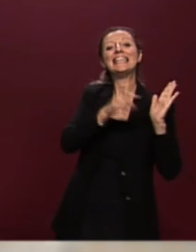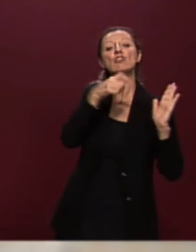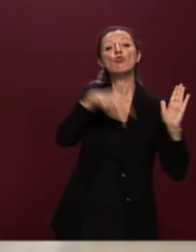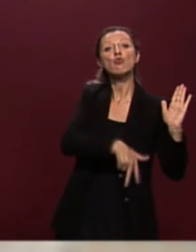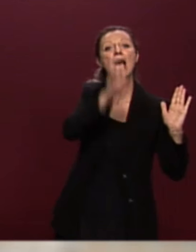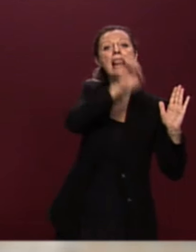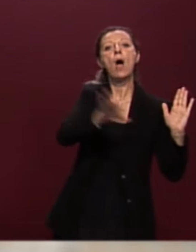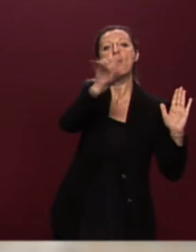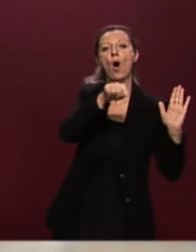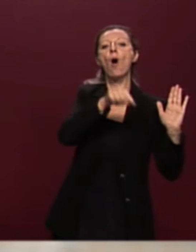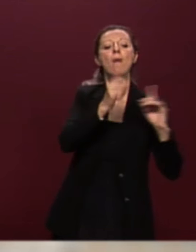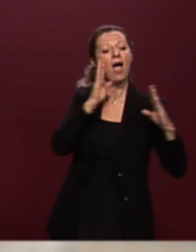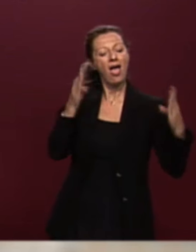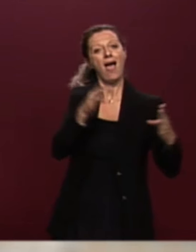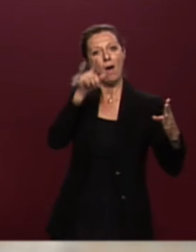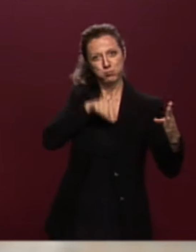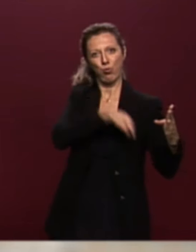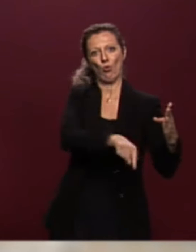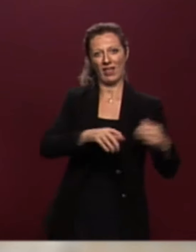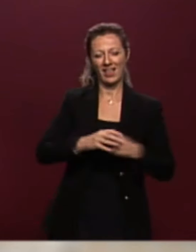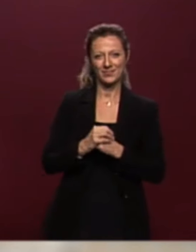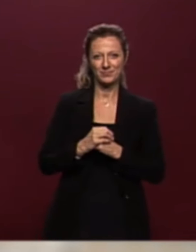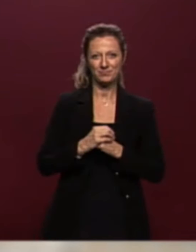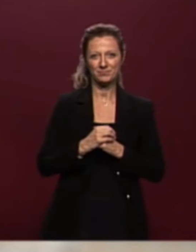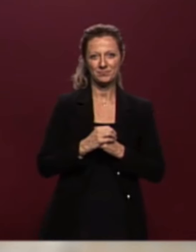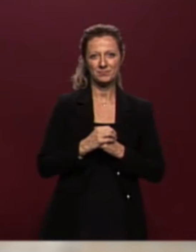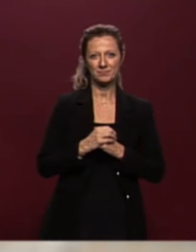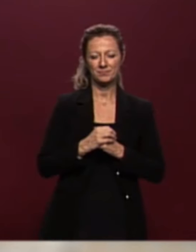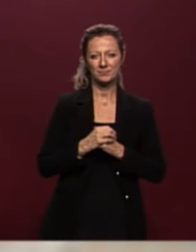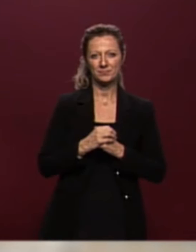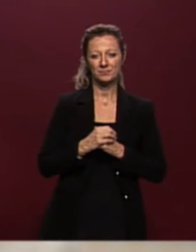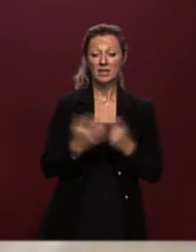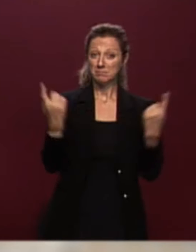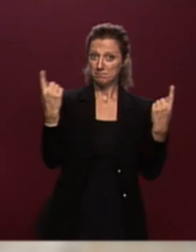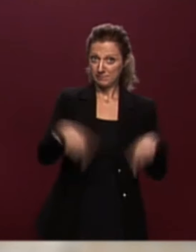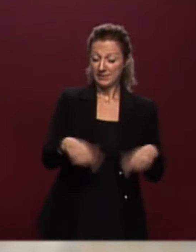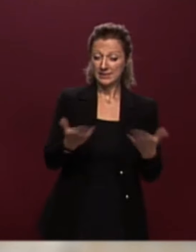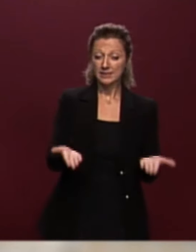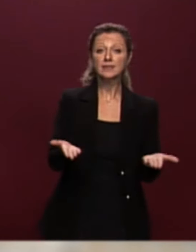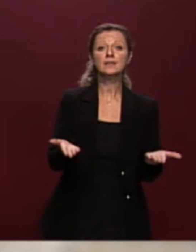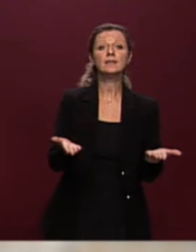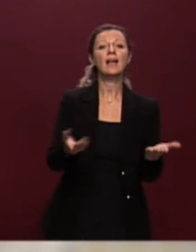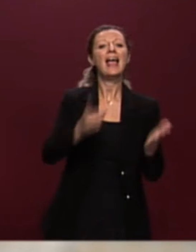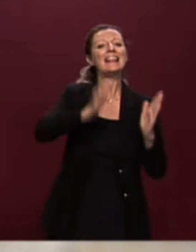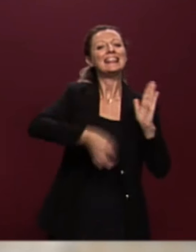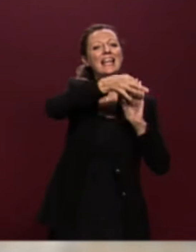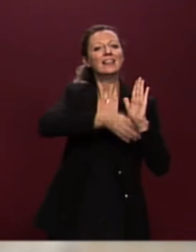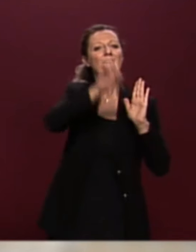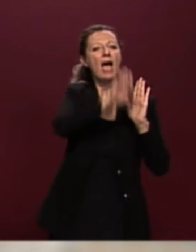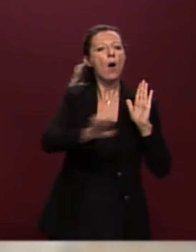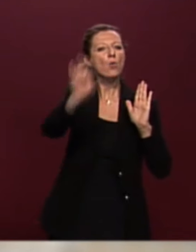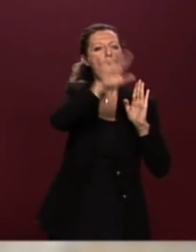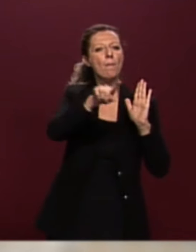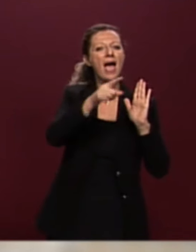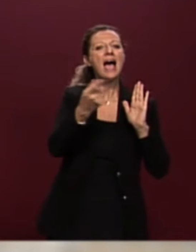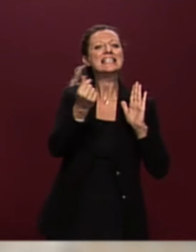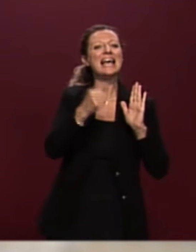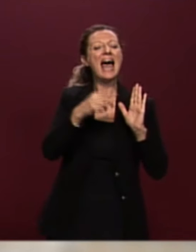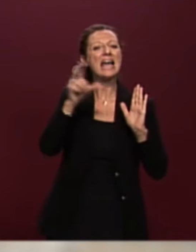sociali. In questo senso, l'adozione della direttiva europea sui salari